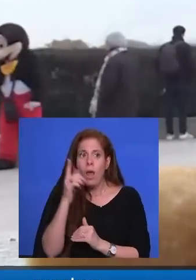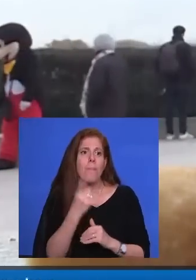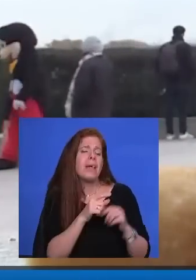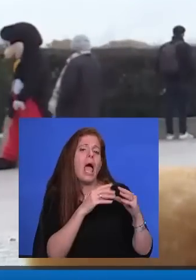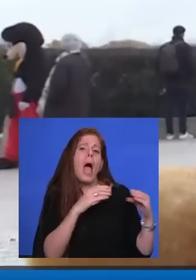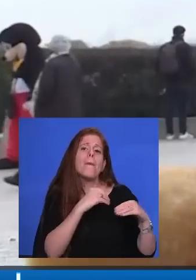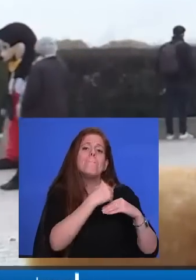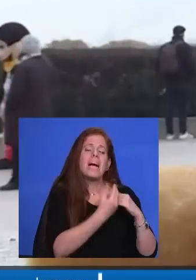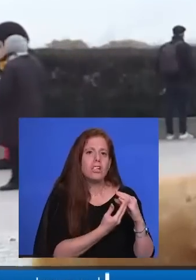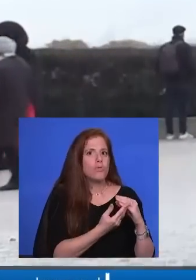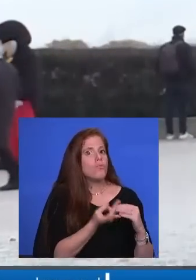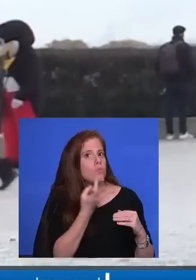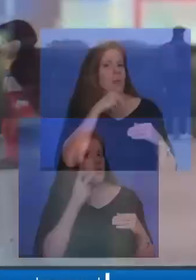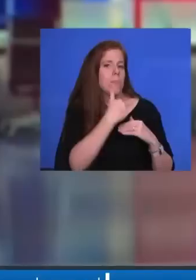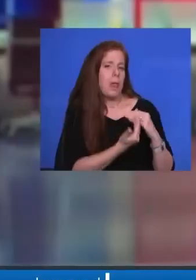מלחם.